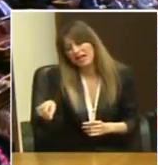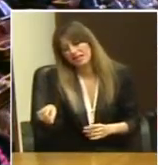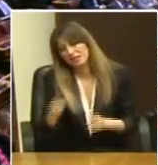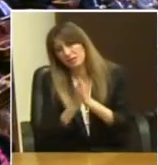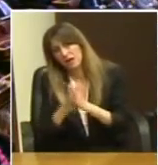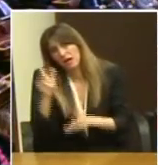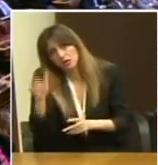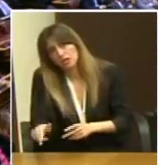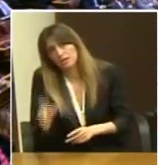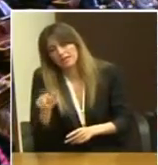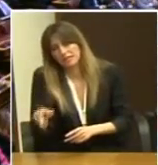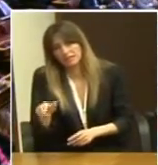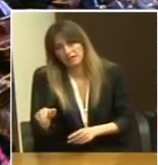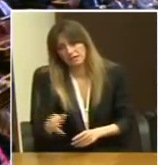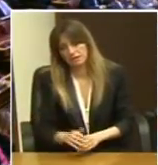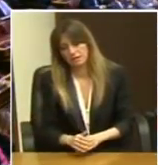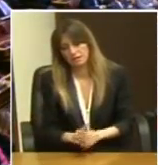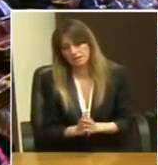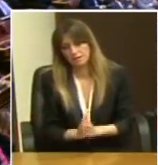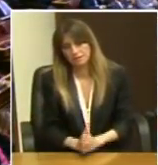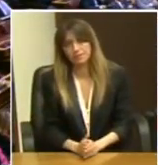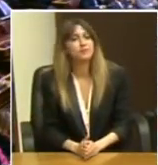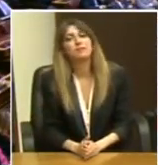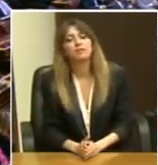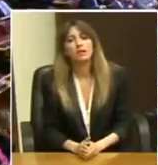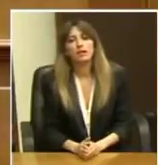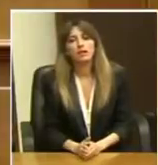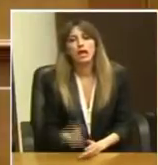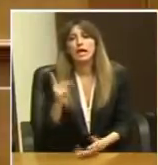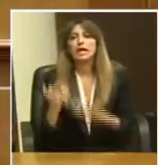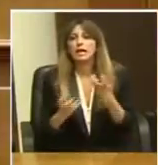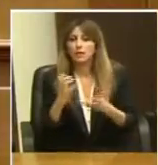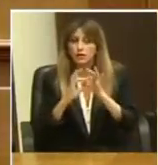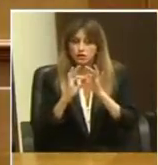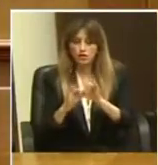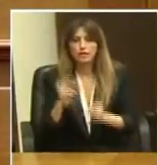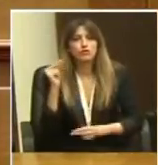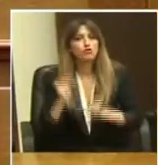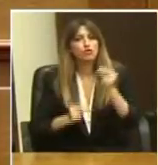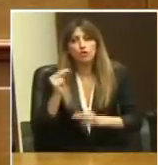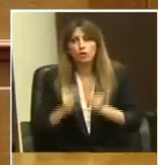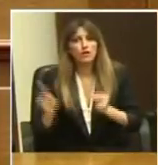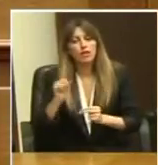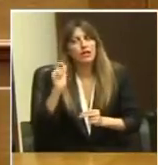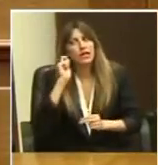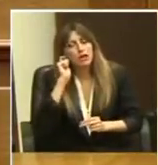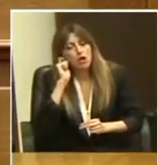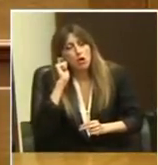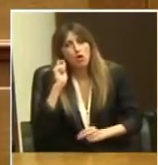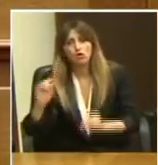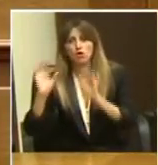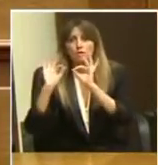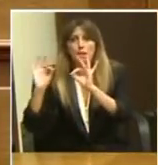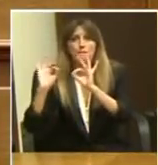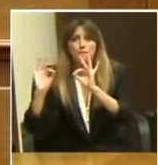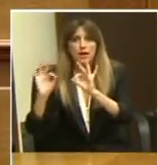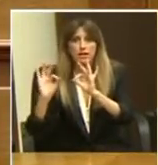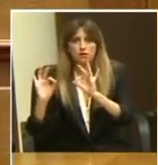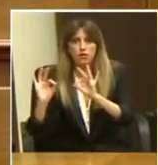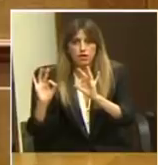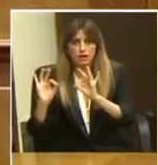σκεφτεί. Παρακαλώ, σκεφτείτε. Το πρόβλημα δεν βρίσκεται λοιπόν ούτε στο όνομα της Μακεδονίας, γιατί αυτό προκύπτει από την ομιλία της